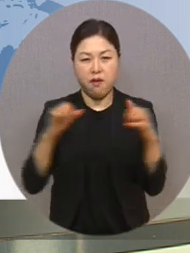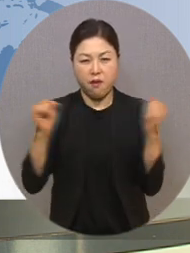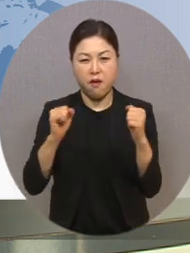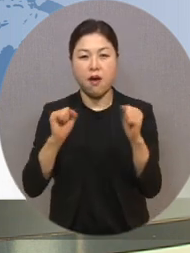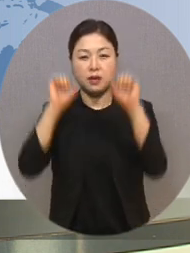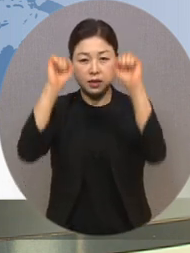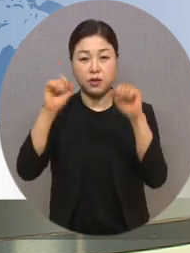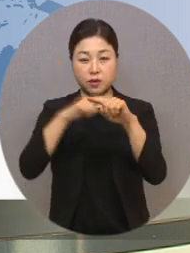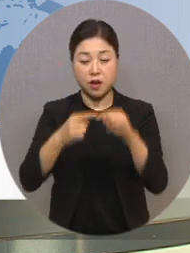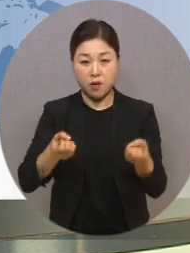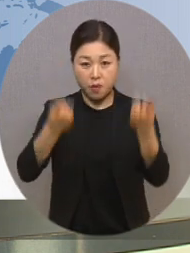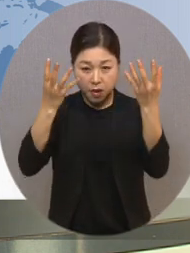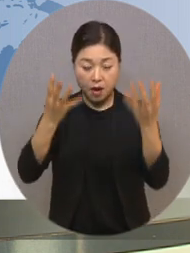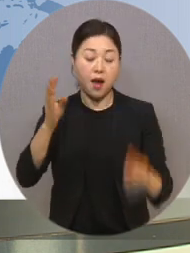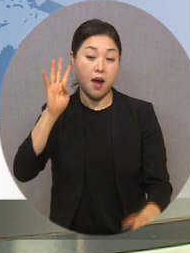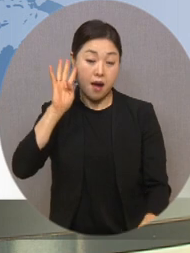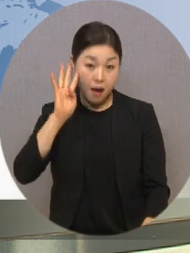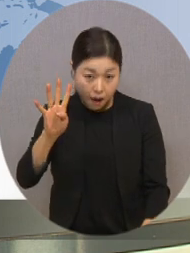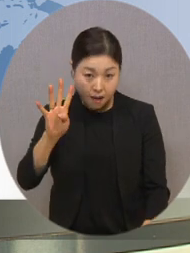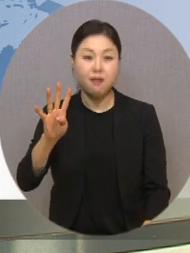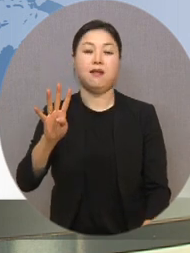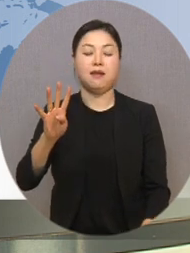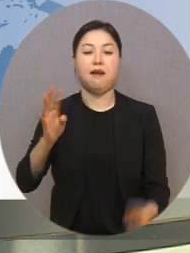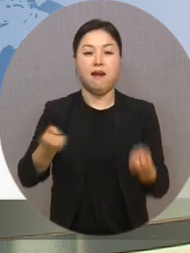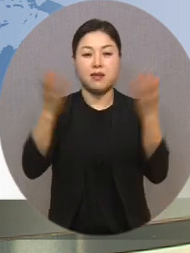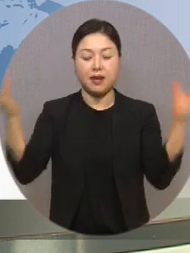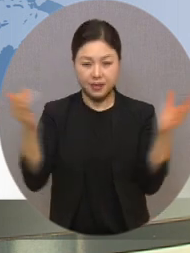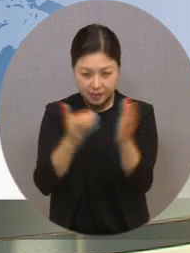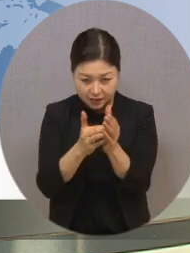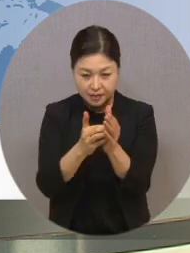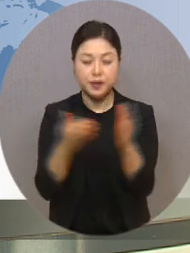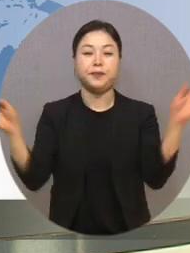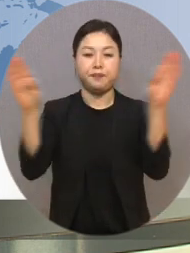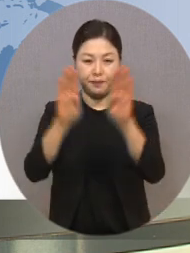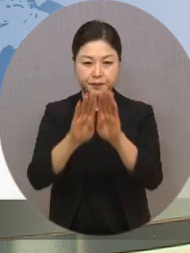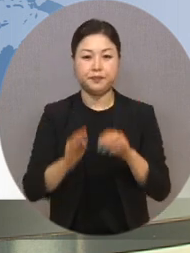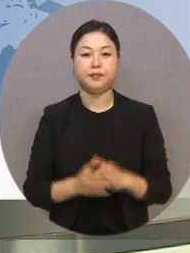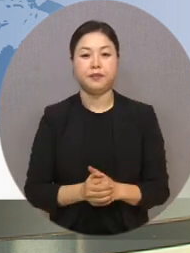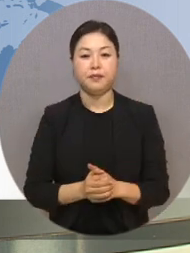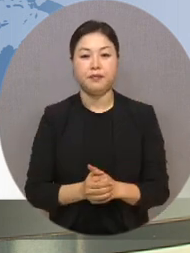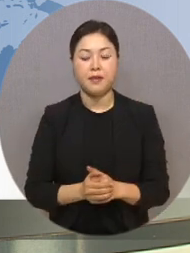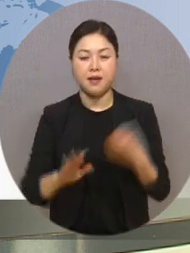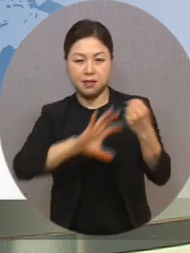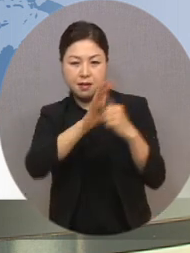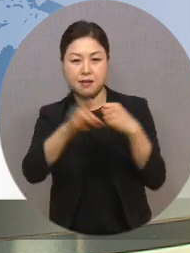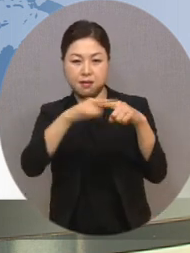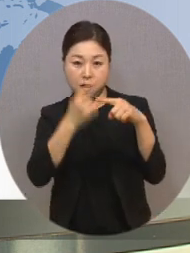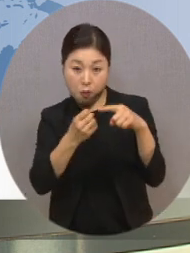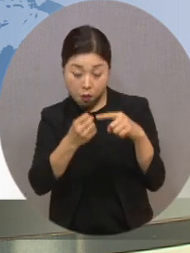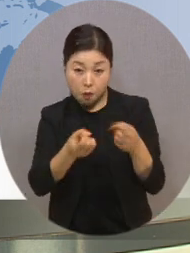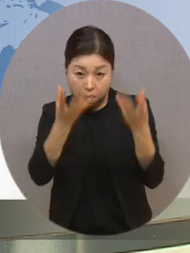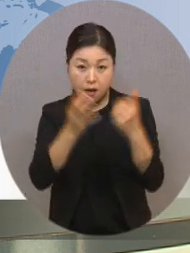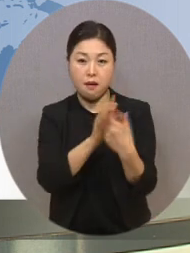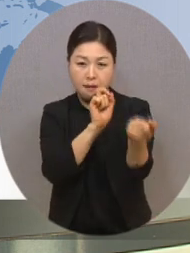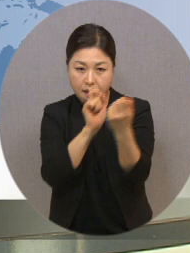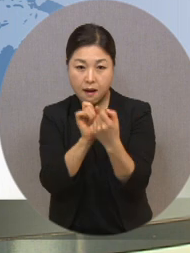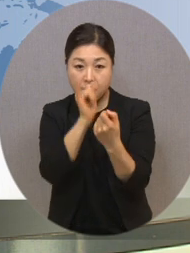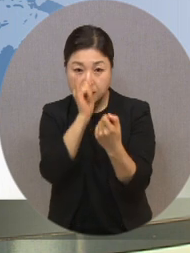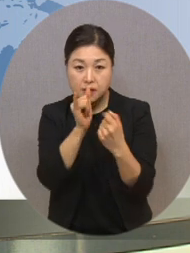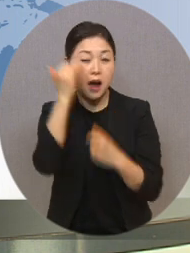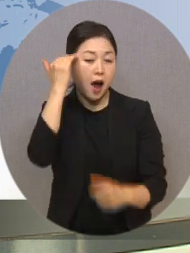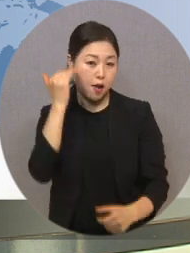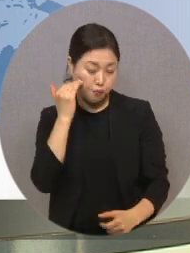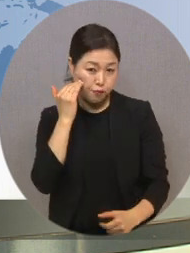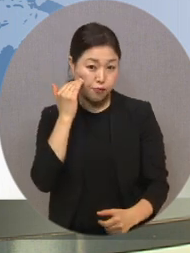나흘간의 열전을 마치고 성황리에 폐막했습니다. 특히 올해는 각종 세계대회를 앞두고 있는 만큼